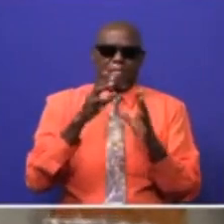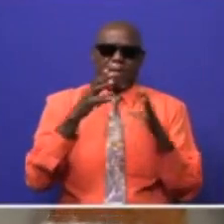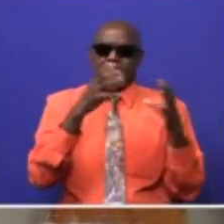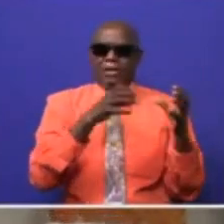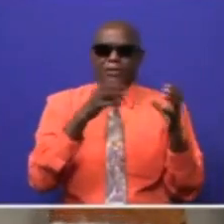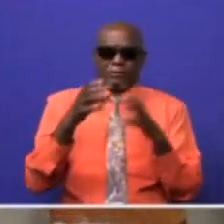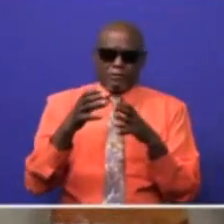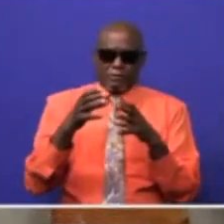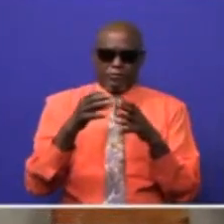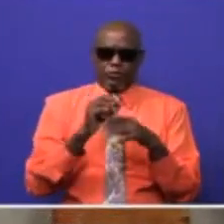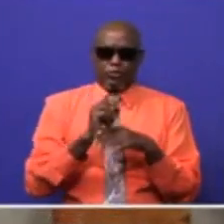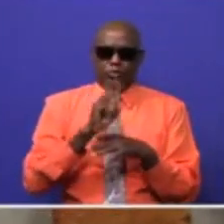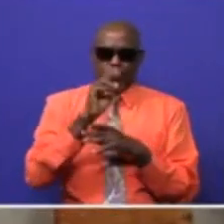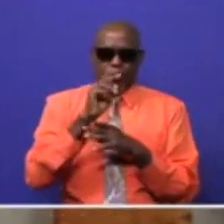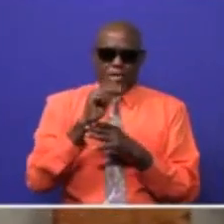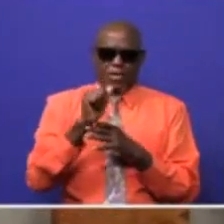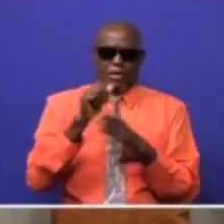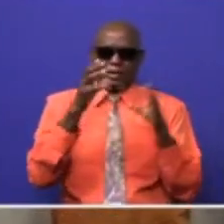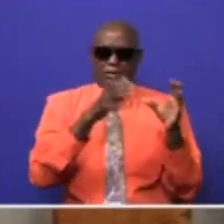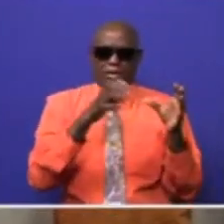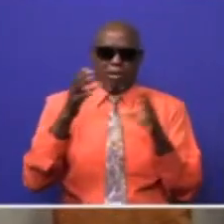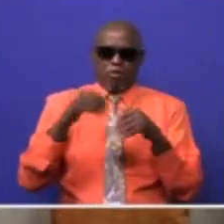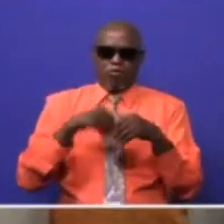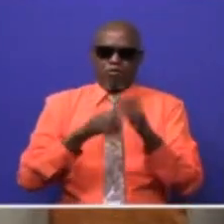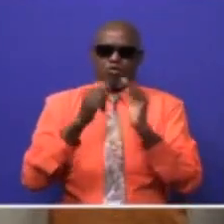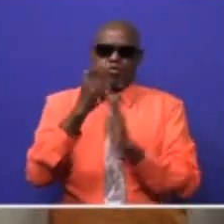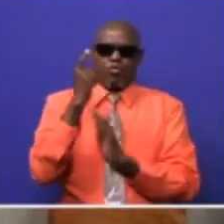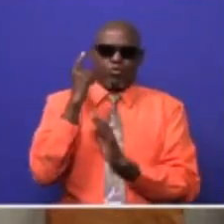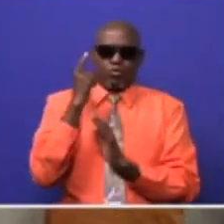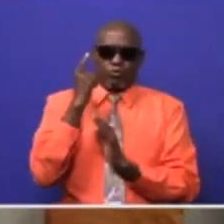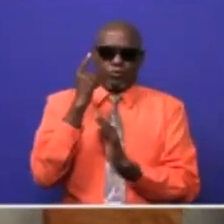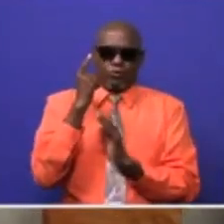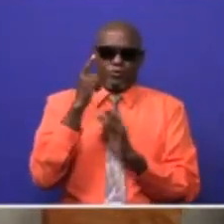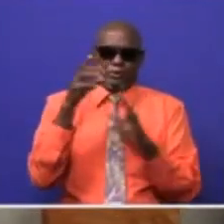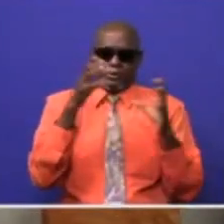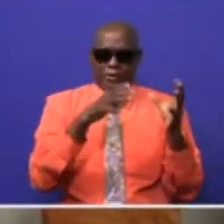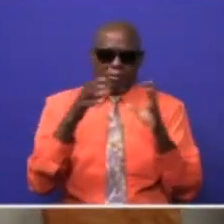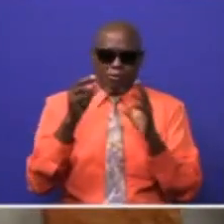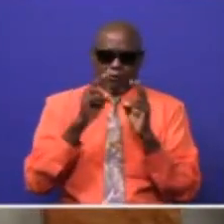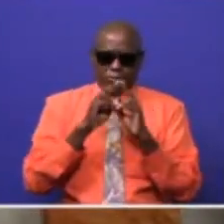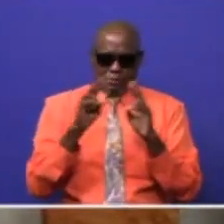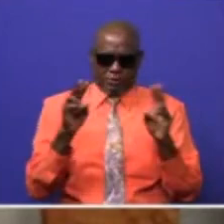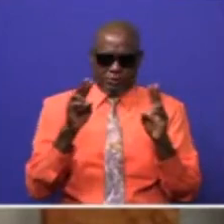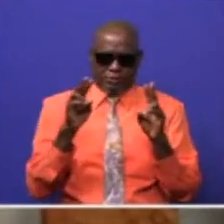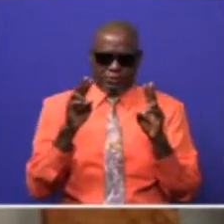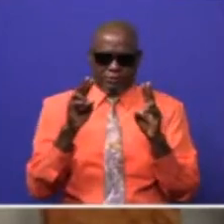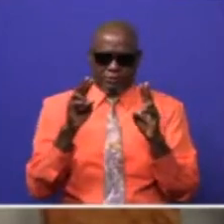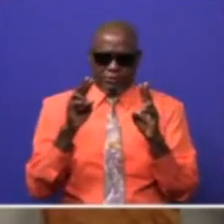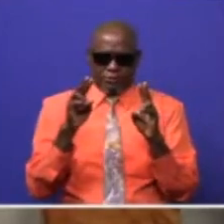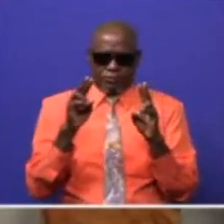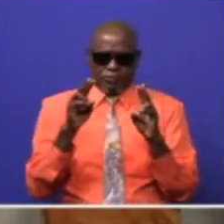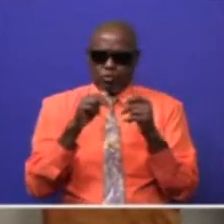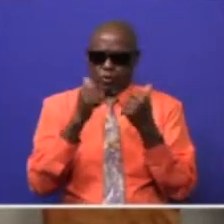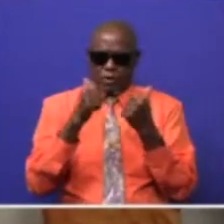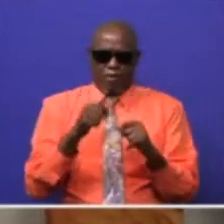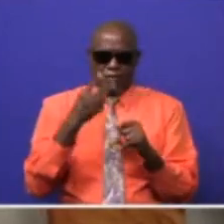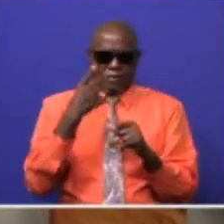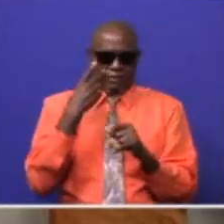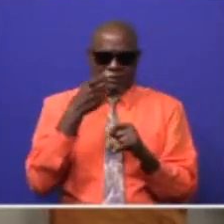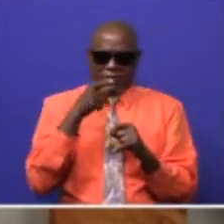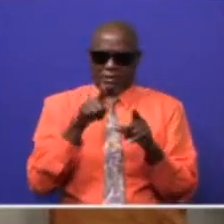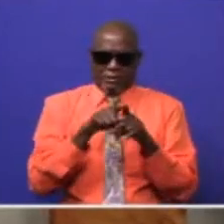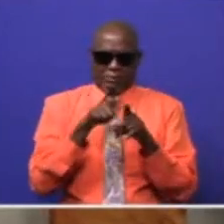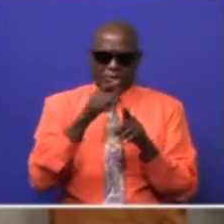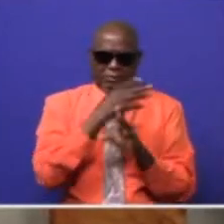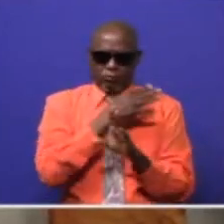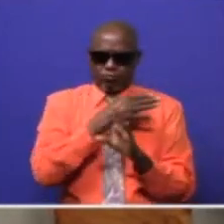ni chama ambayo inafuata sheria, ni chama ya amani. Na tujawahi ona kitu kama hii imefanyika